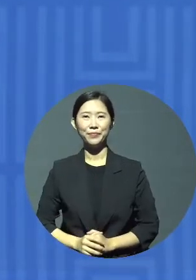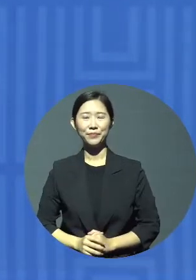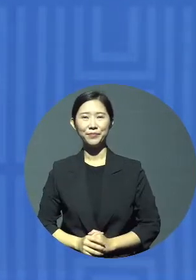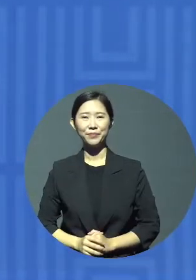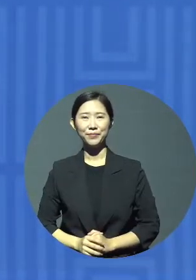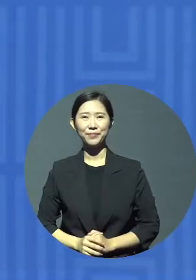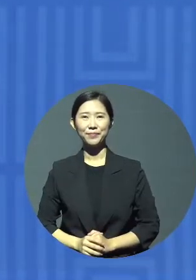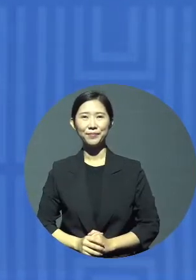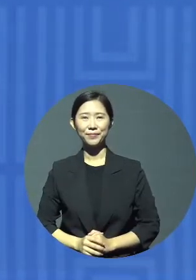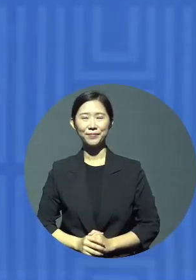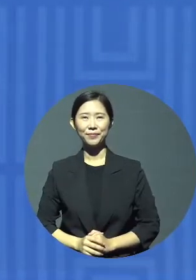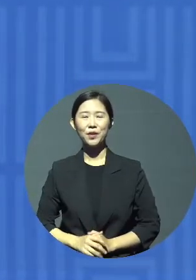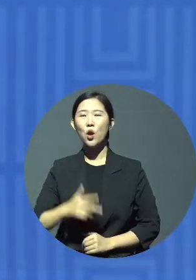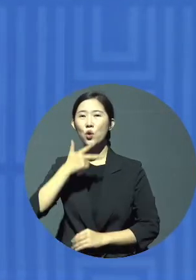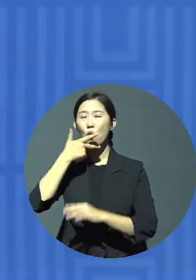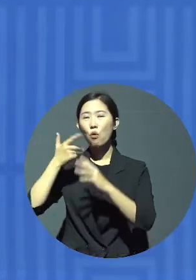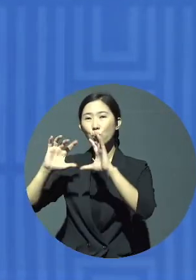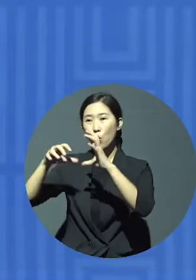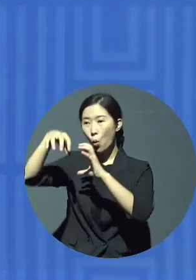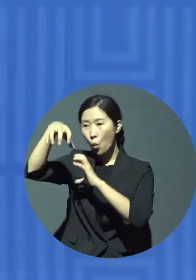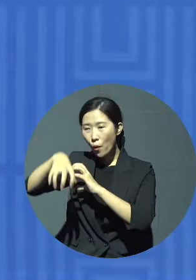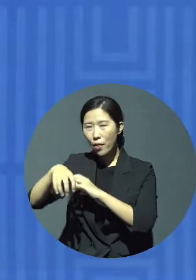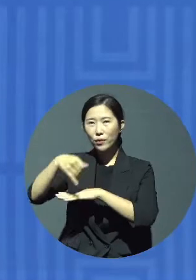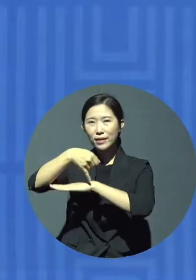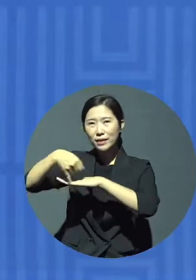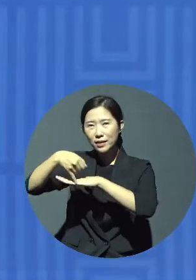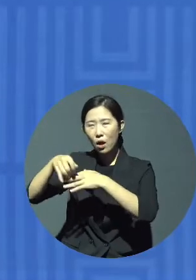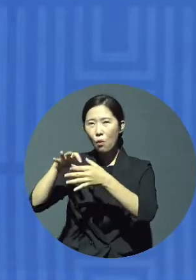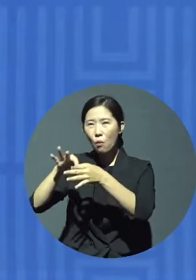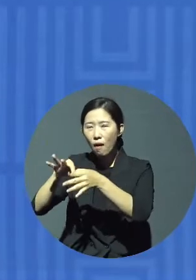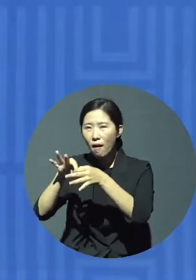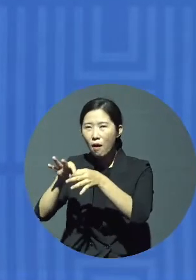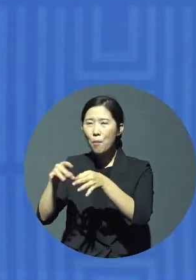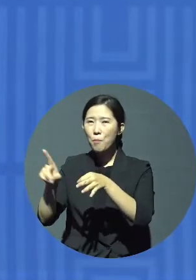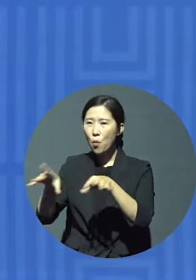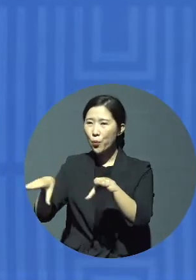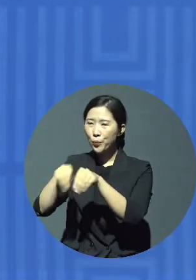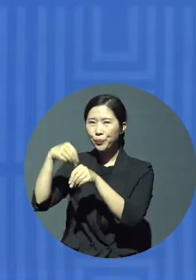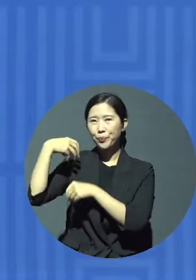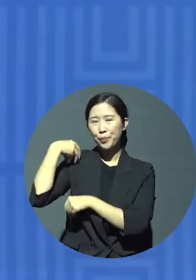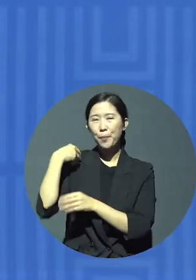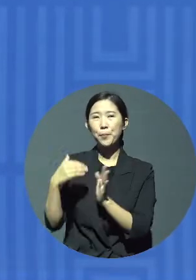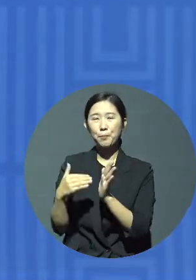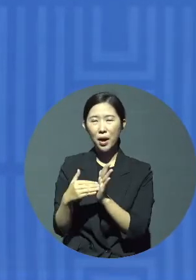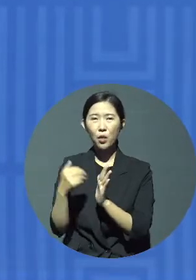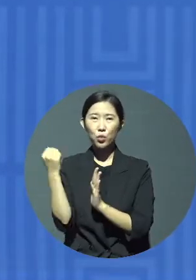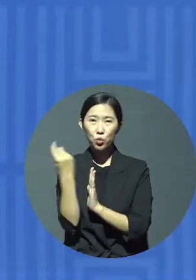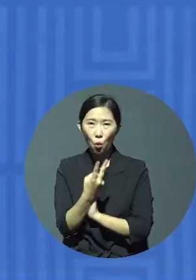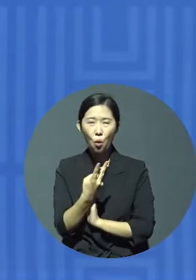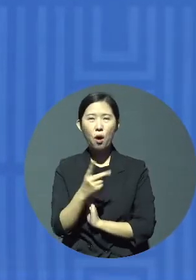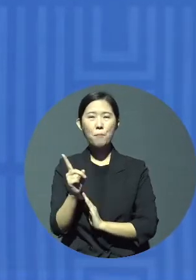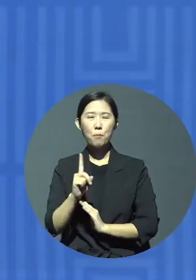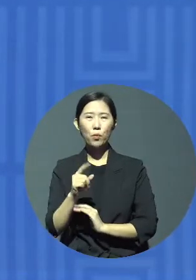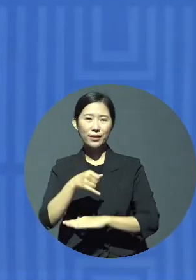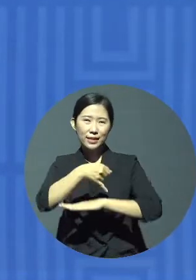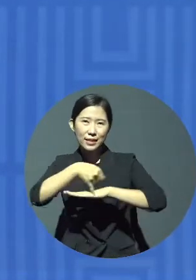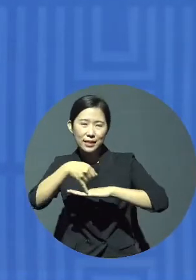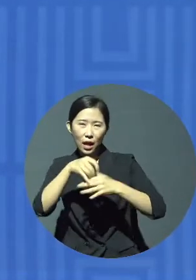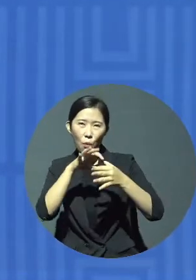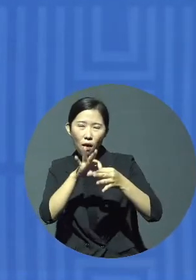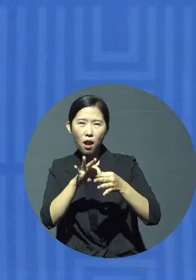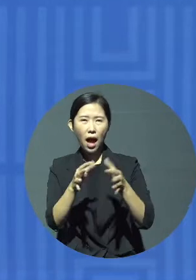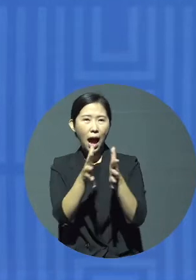공동대표를 역임을 하셨고요. 이후에는 삼성물산 건설 부분 디자인 고문으로 지내시면서 아파트